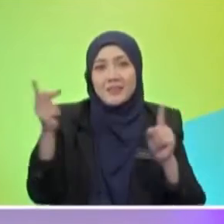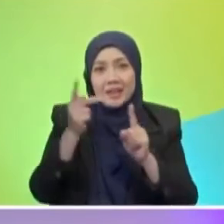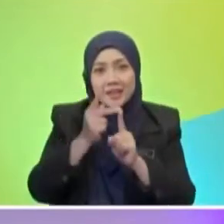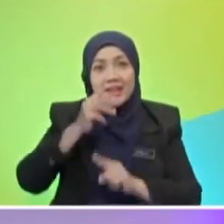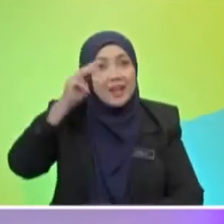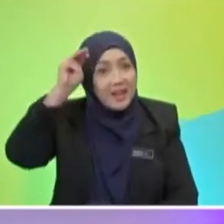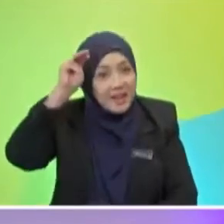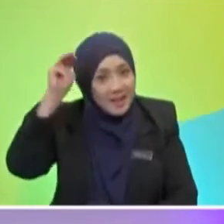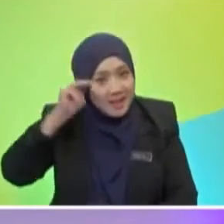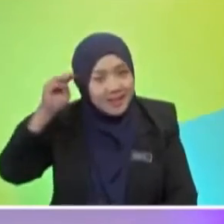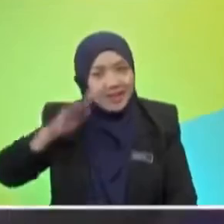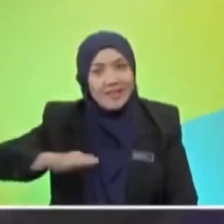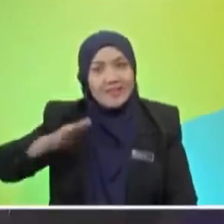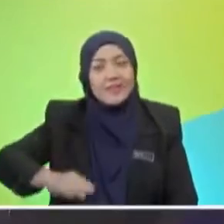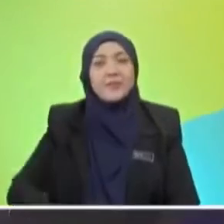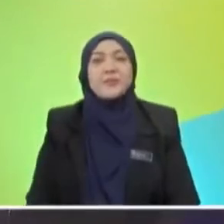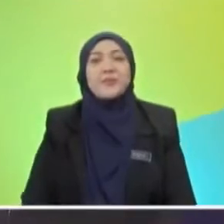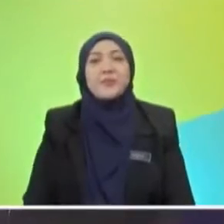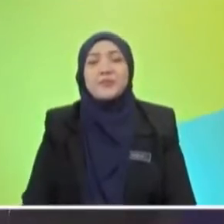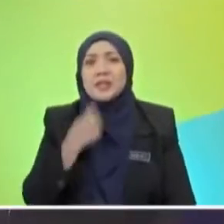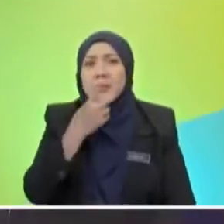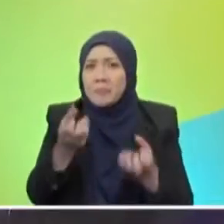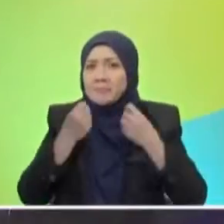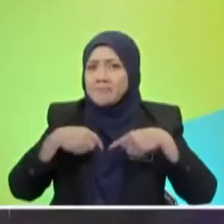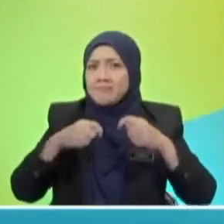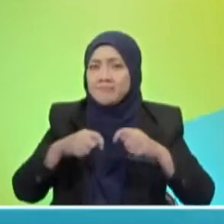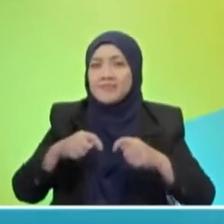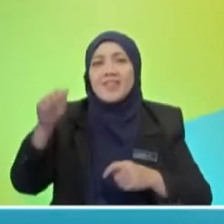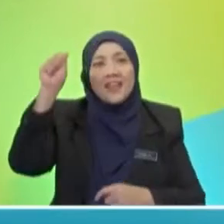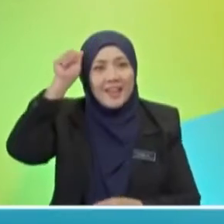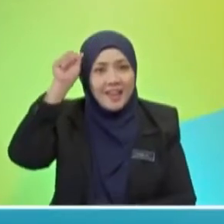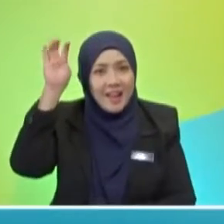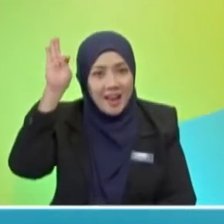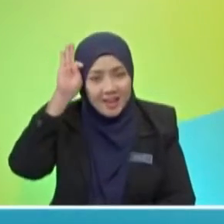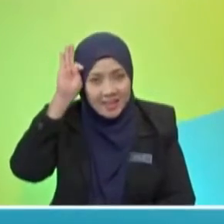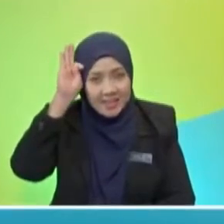nak cuba? Siapa nak cuba lagi? Alif, okay. Silakan Alif.